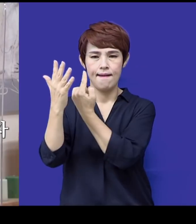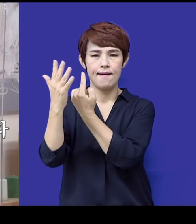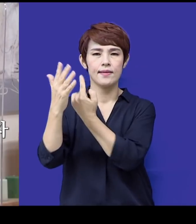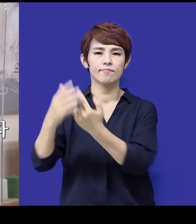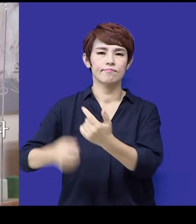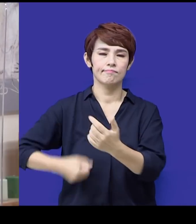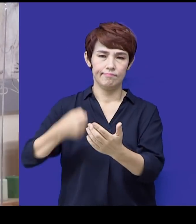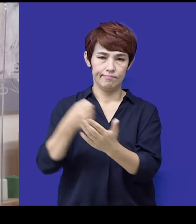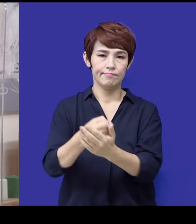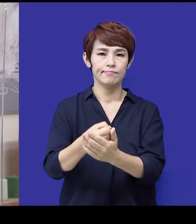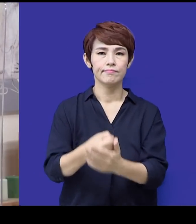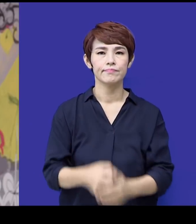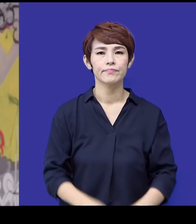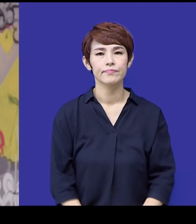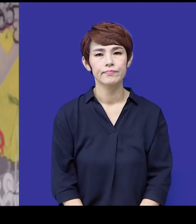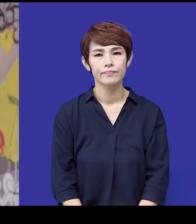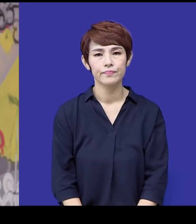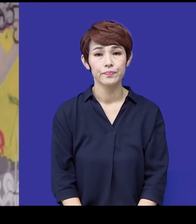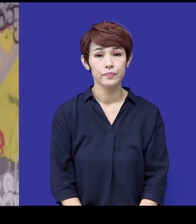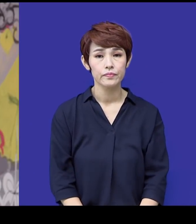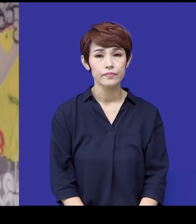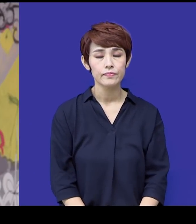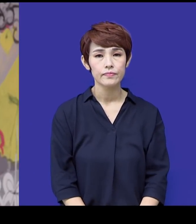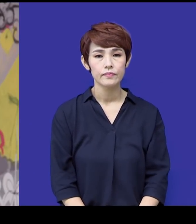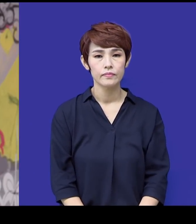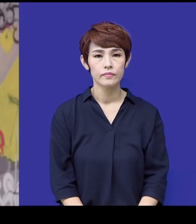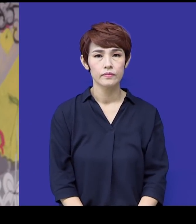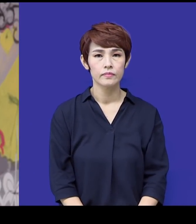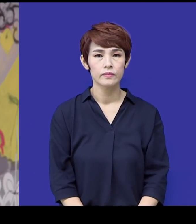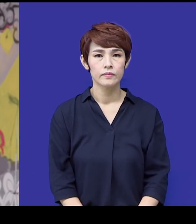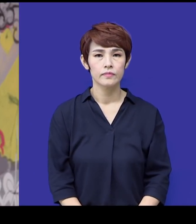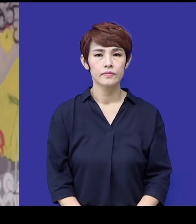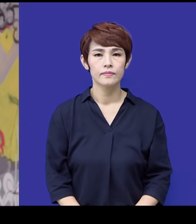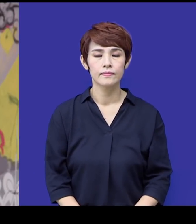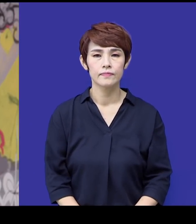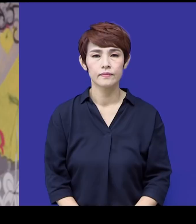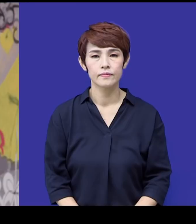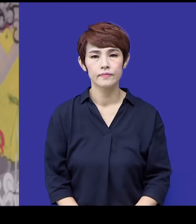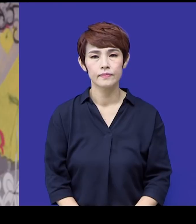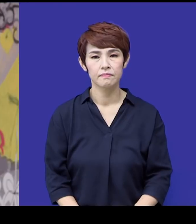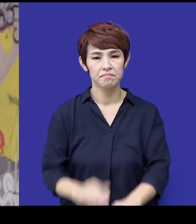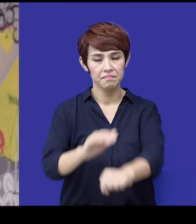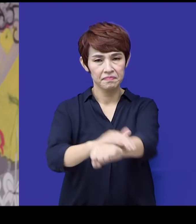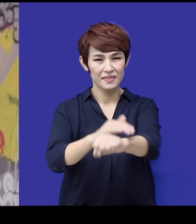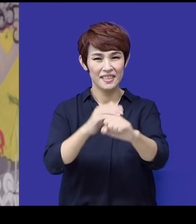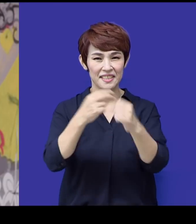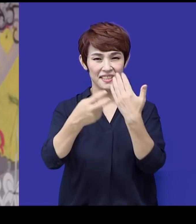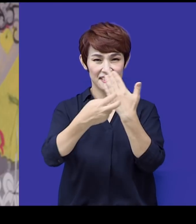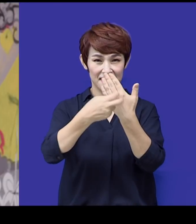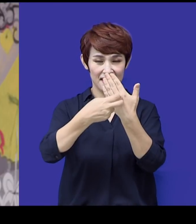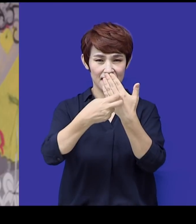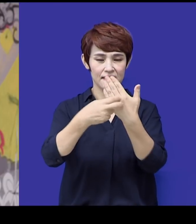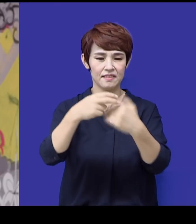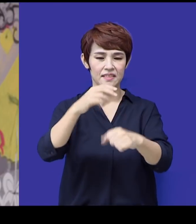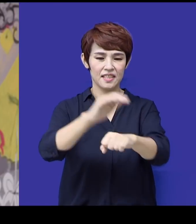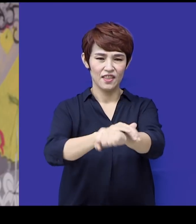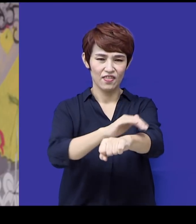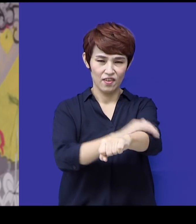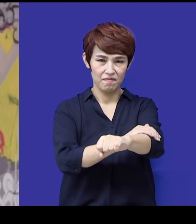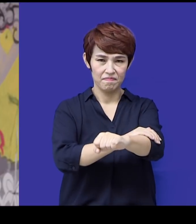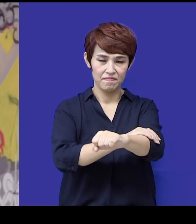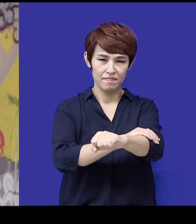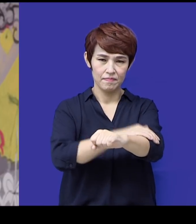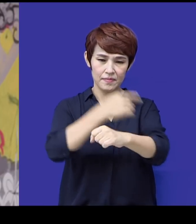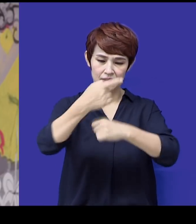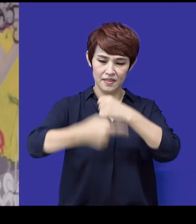이제 그랬는데 그 인턴 레지던트 들어가면서 1년 인턴 1년 차 하면서는 이제